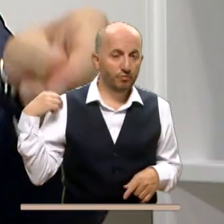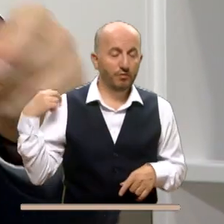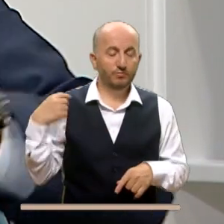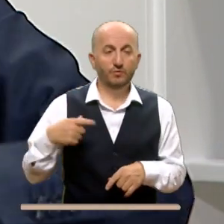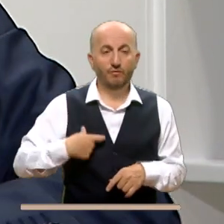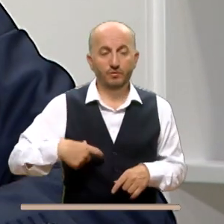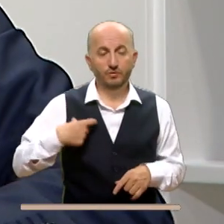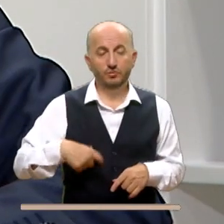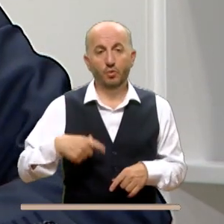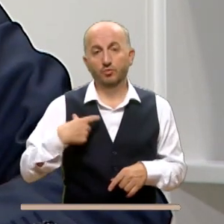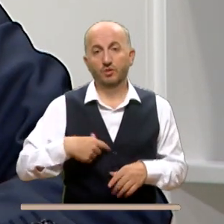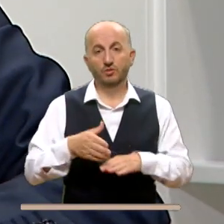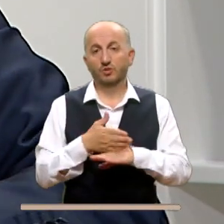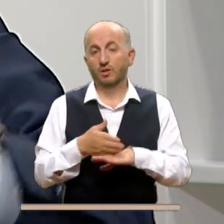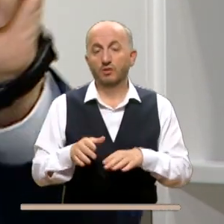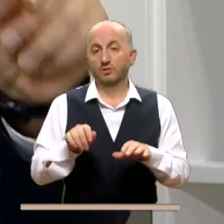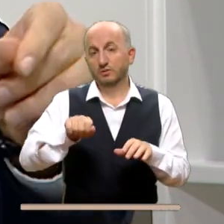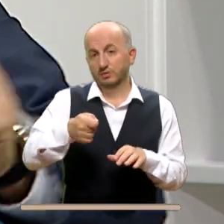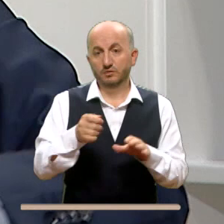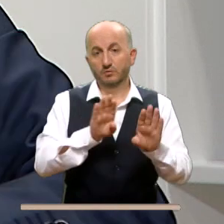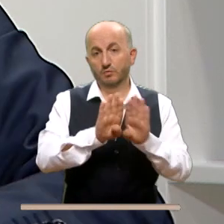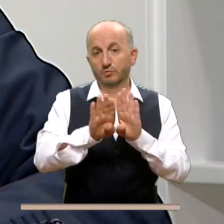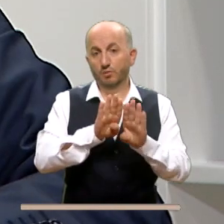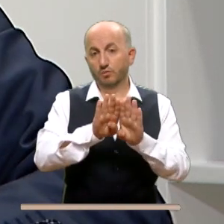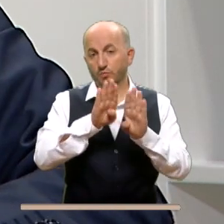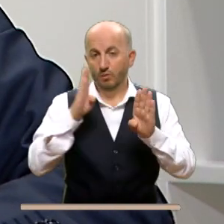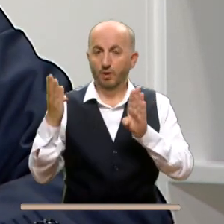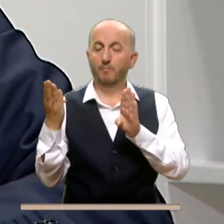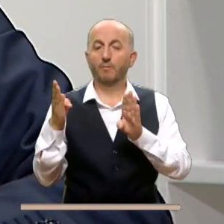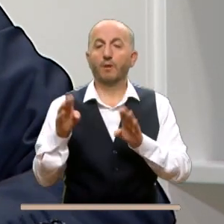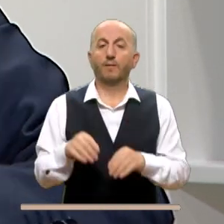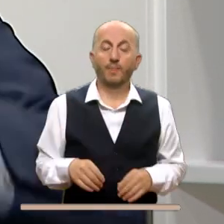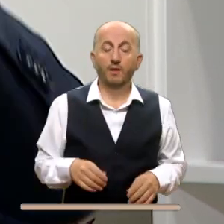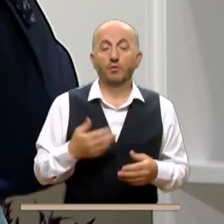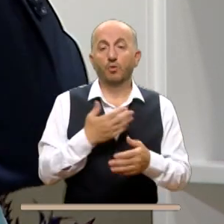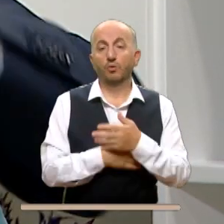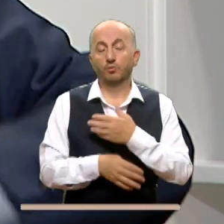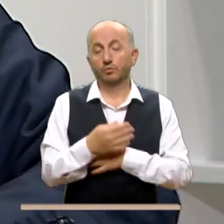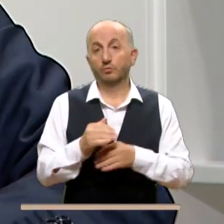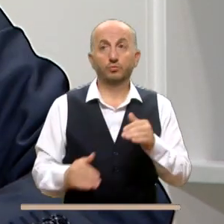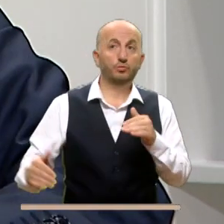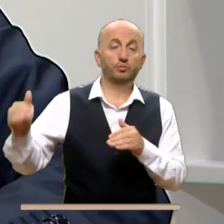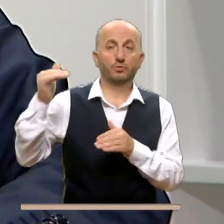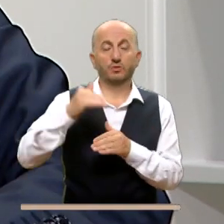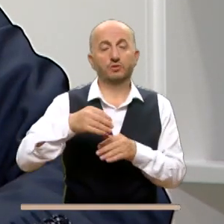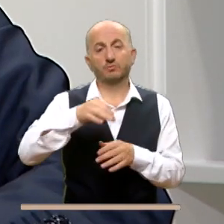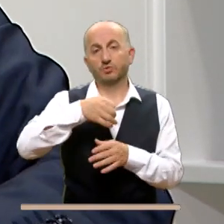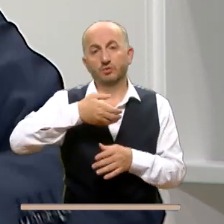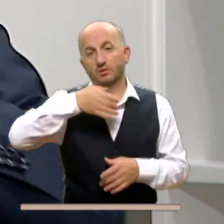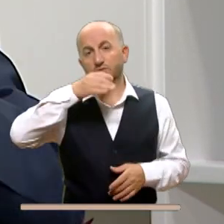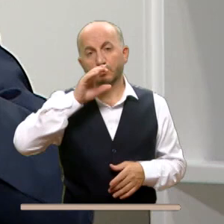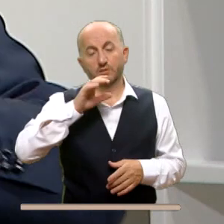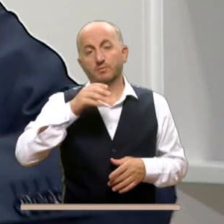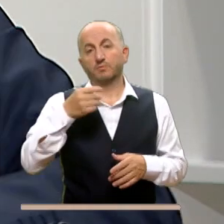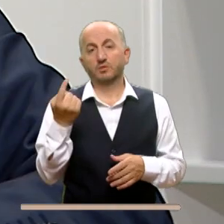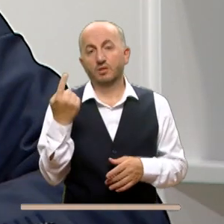özel eşyalarını koyabilecekleri kilitli dolaplar, yorulduklarında üst kata çıkıp çay içebilecekleri, bir